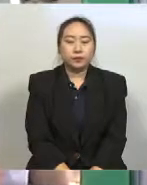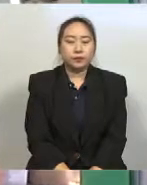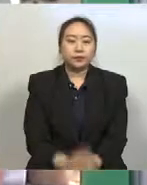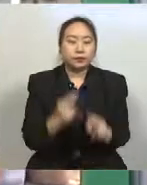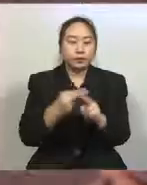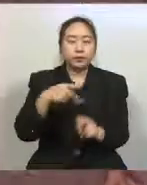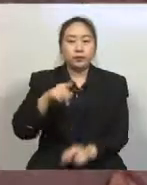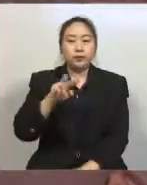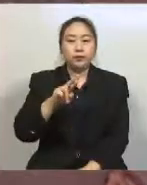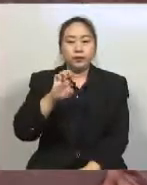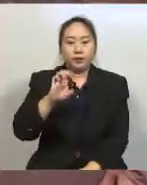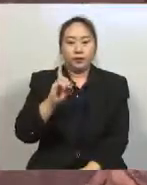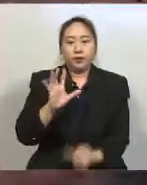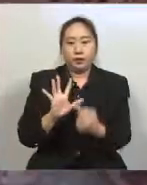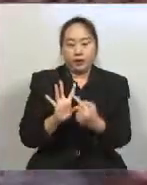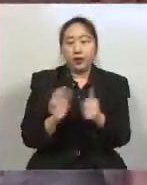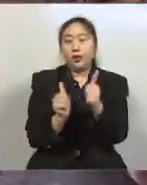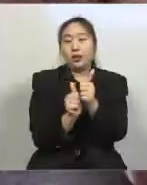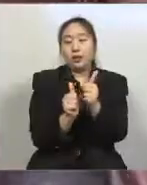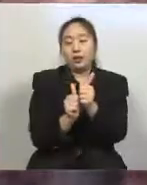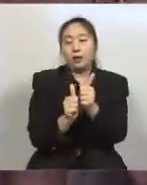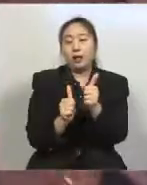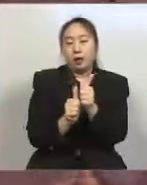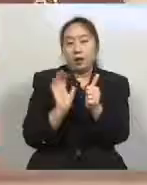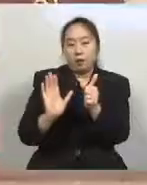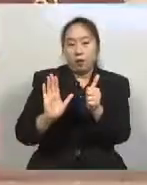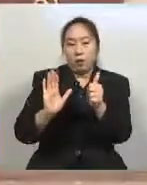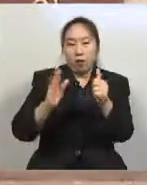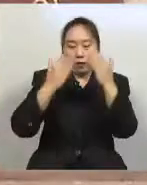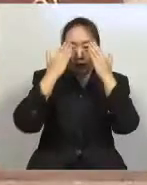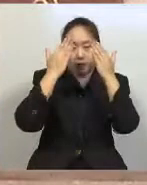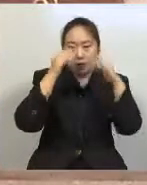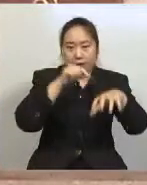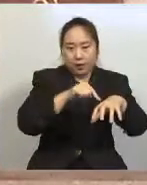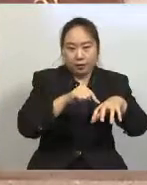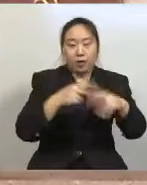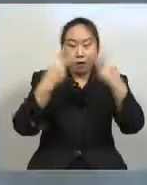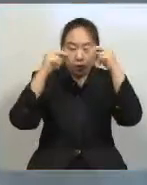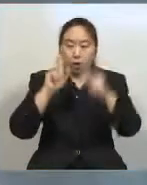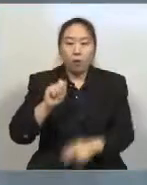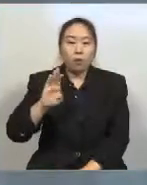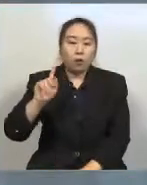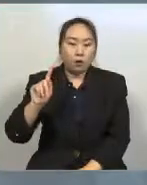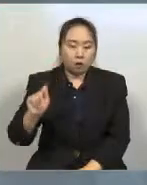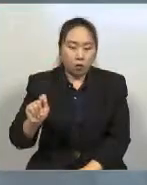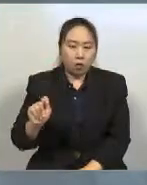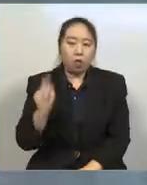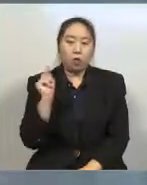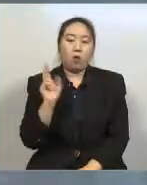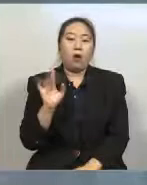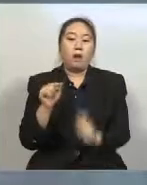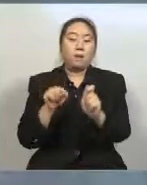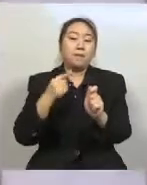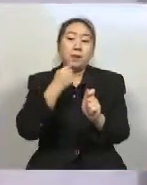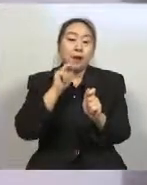นายปรีดาเชื้อผู้ดีที่ปรึกษาจุฬาราชมนตรีและนายกองค์การบริหารส่วนตำบลท่าอิฐอำเภอปากเกร็ดจังหวัดนนทบุรีเ